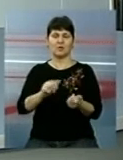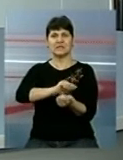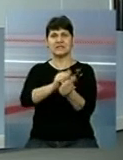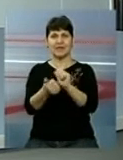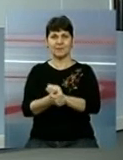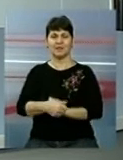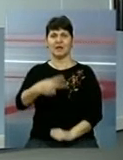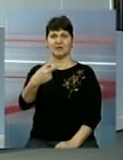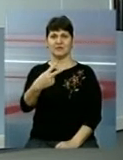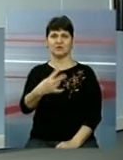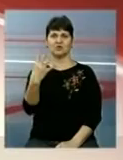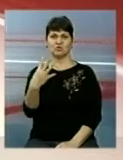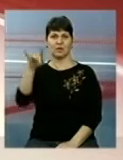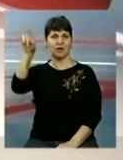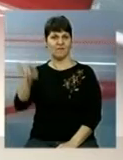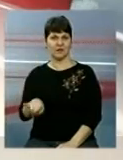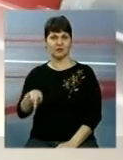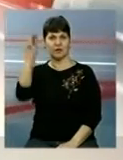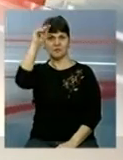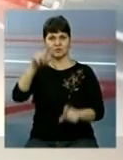замінено 24 вікна.